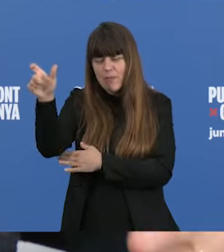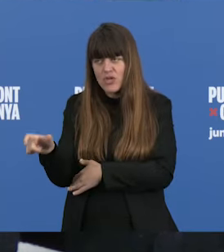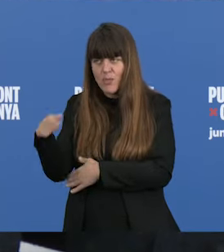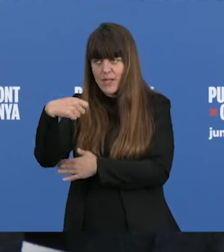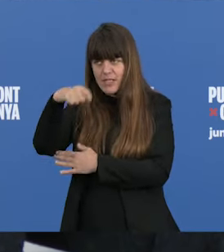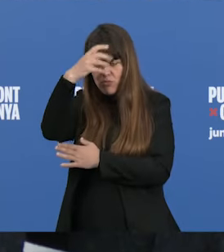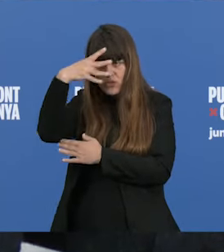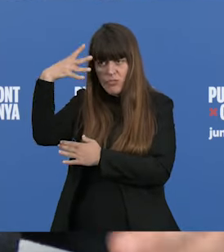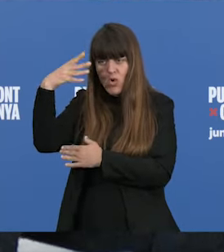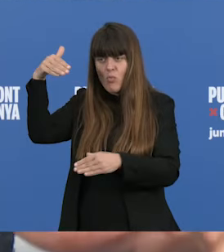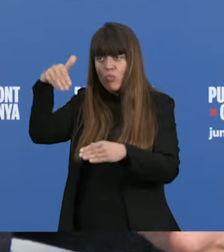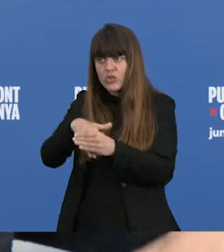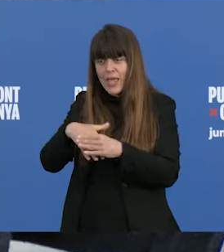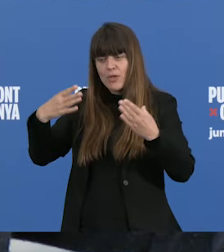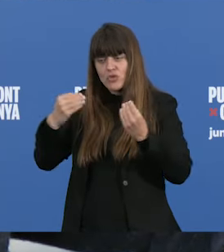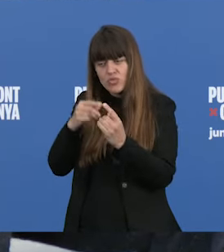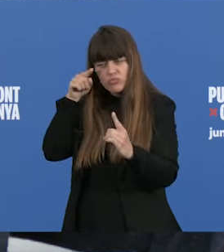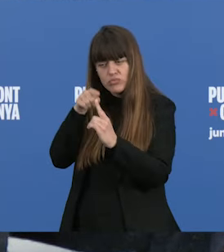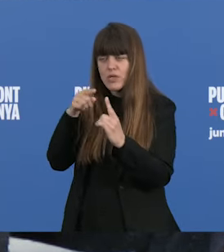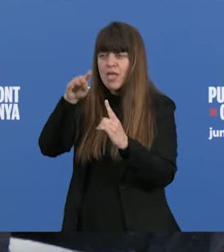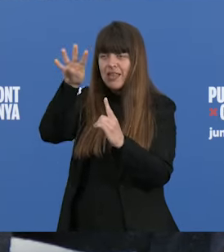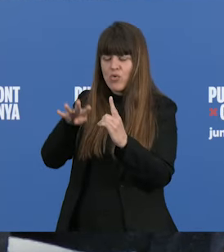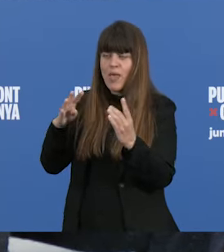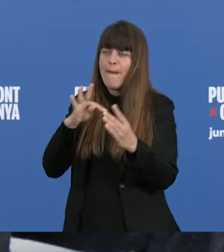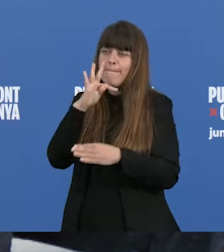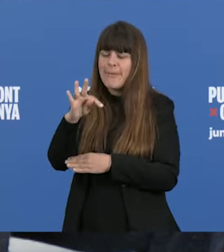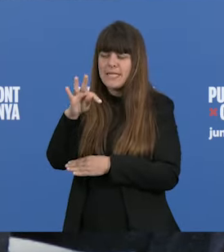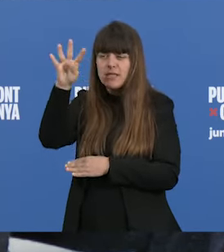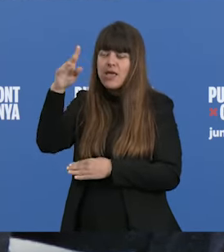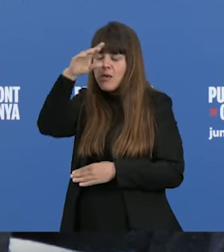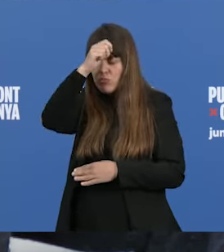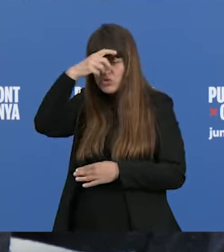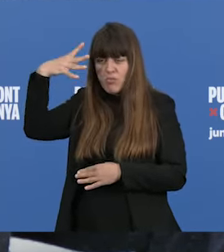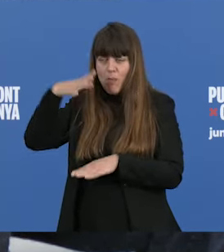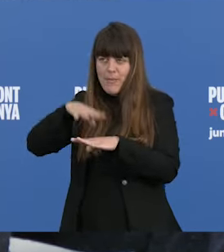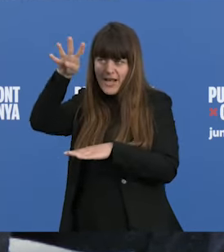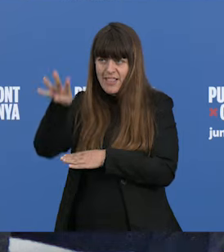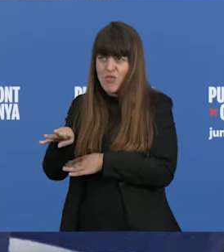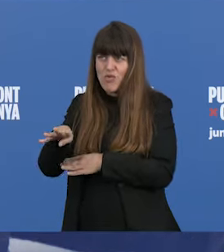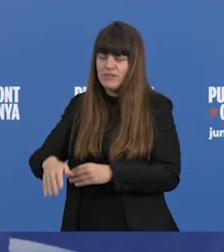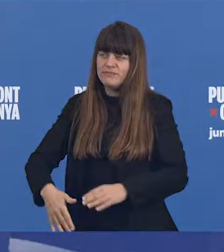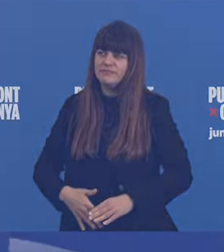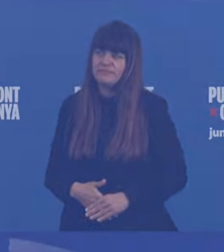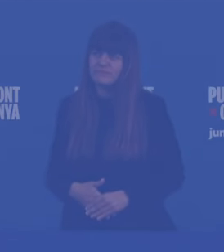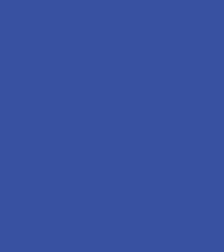suport al president Puigdemont. Votem Junts més Puigdemont per Catalunya.